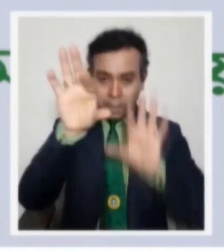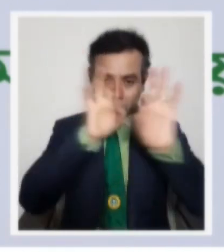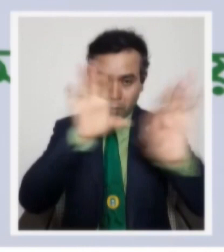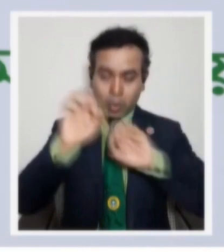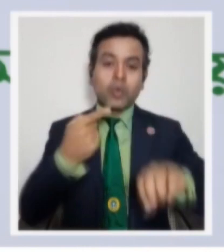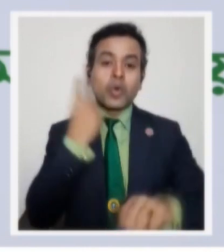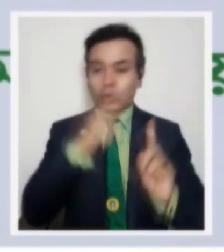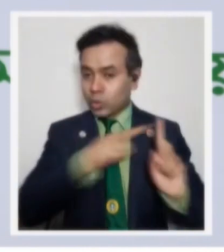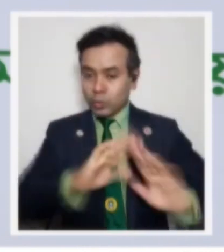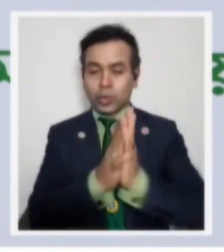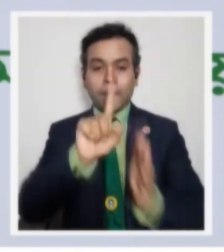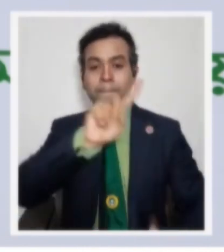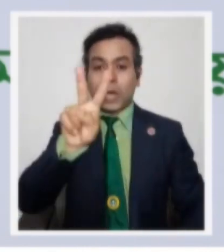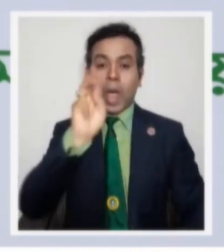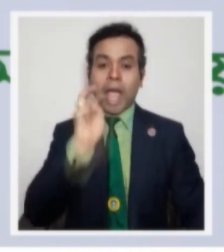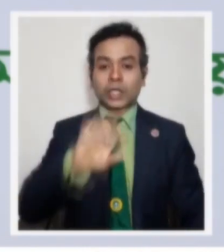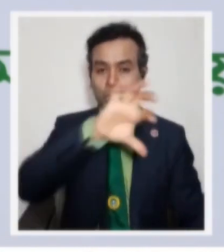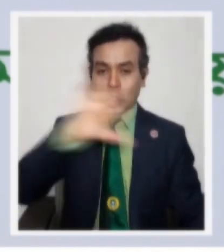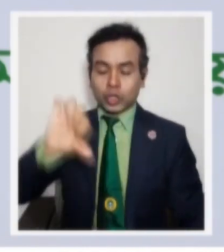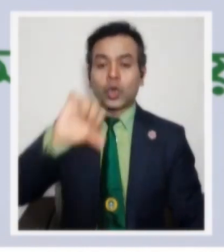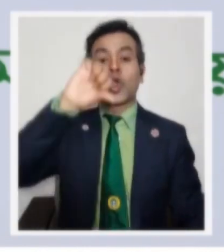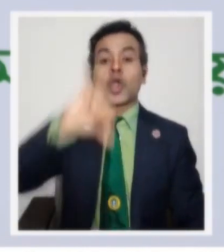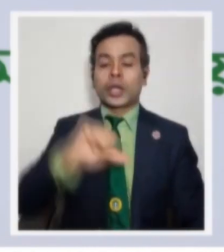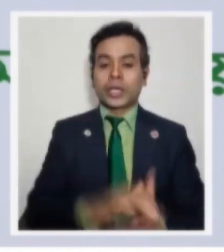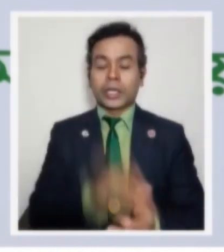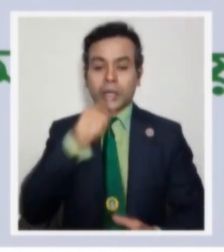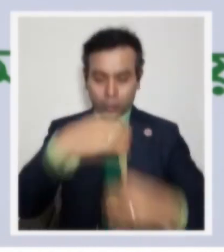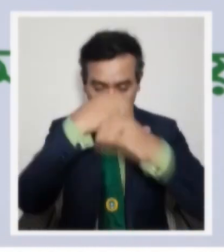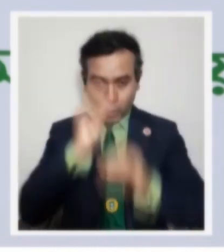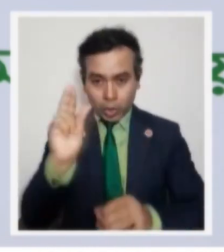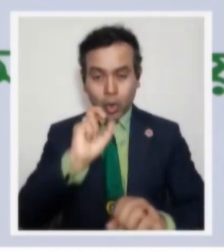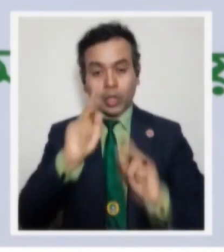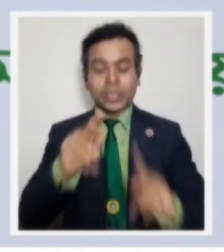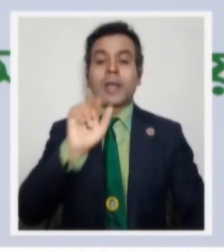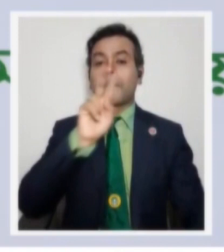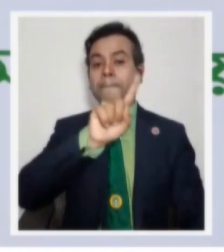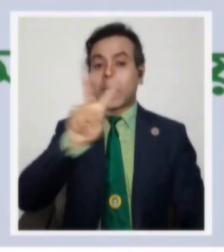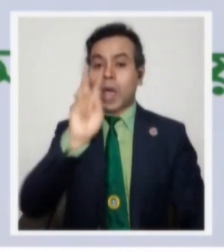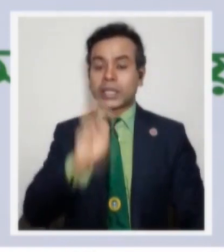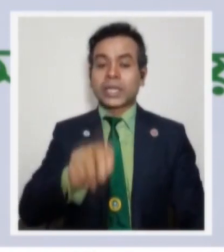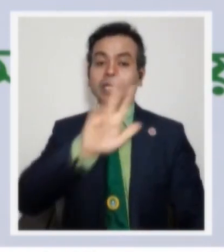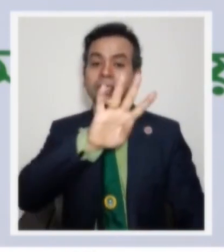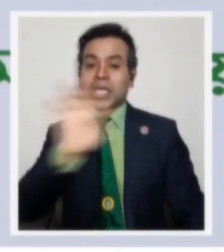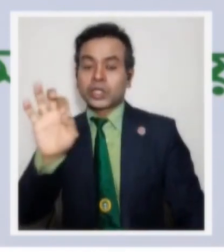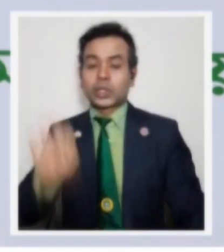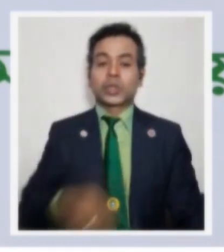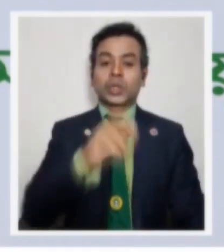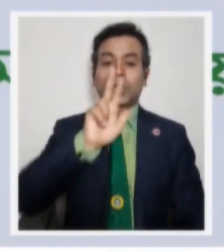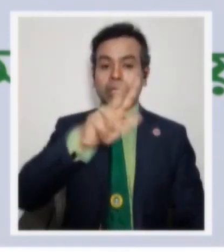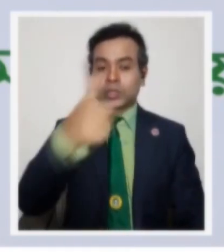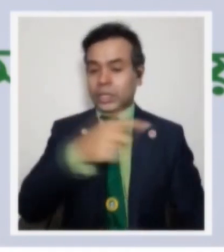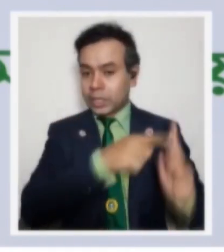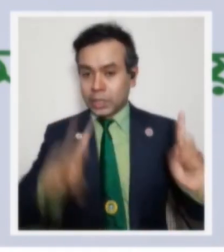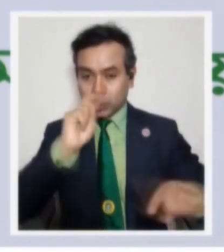আমরা তথ্য দিব। নমুনা সংগ্রহ হয়েছে গত 24 ঘন্টায় 12,909টি, পরীক্ষা